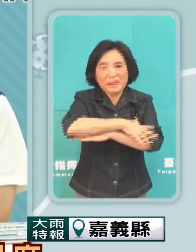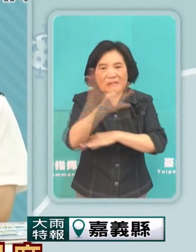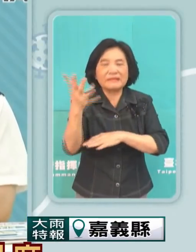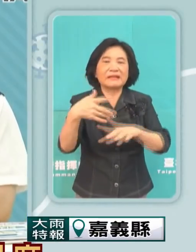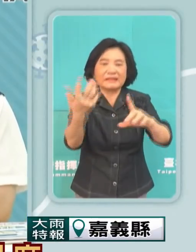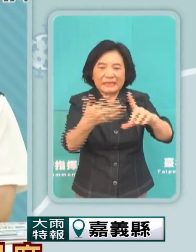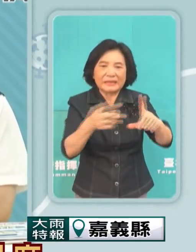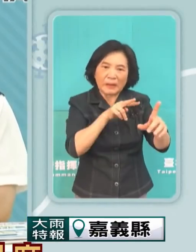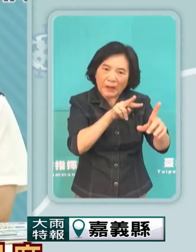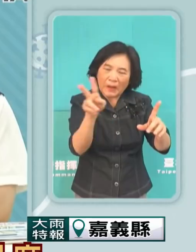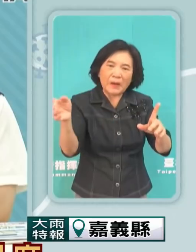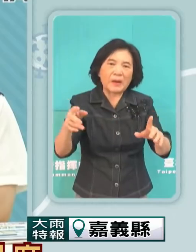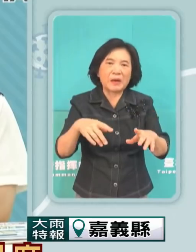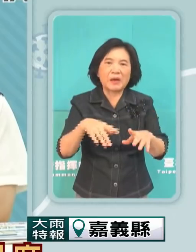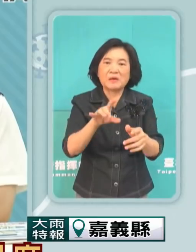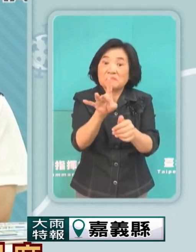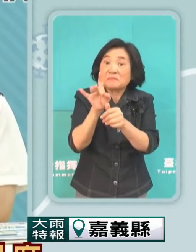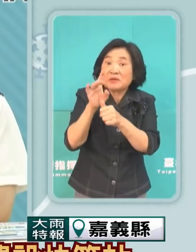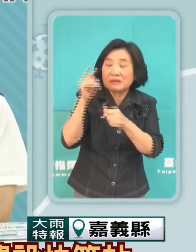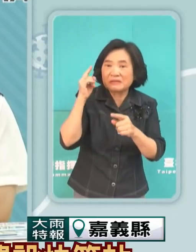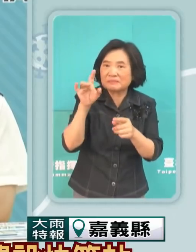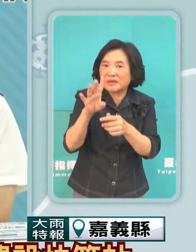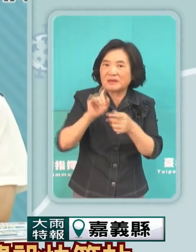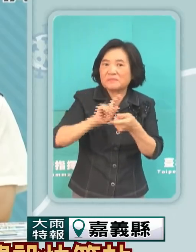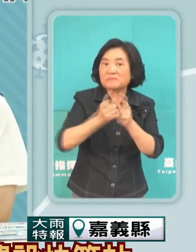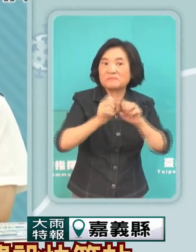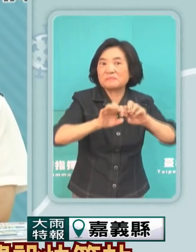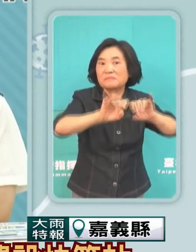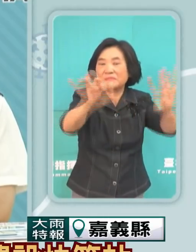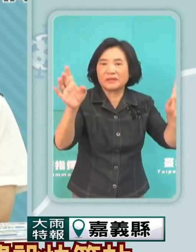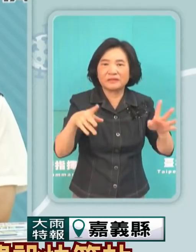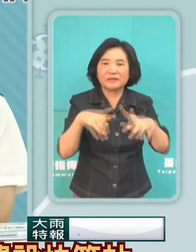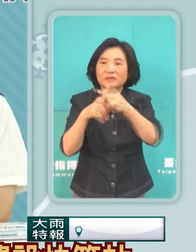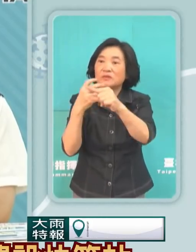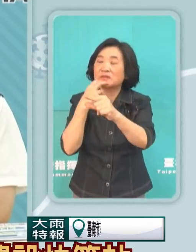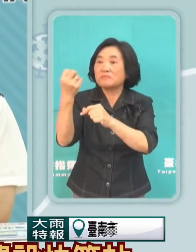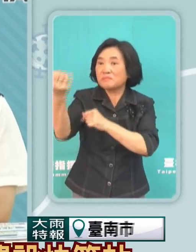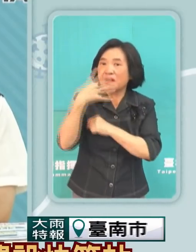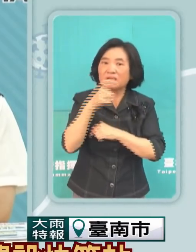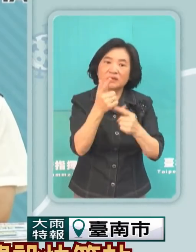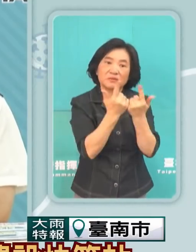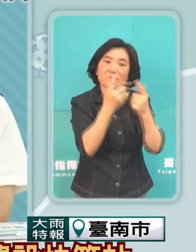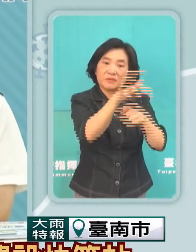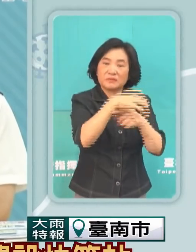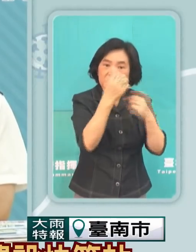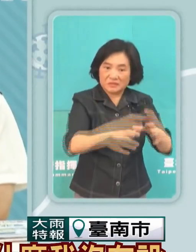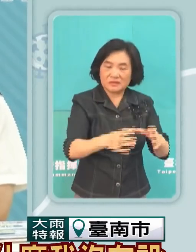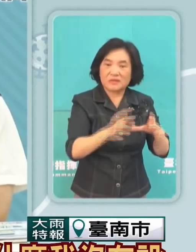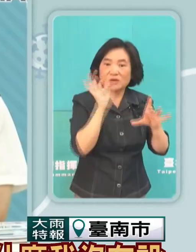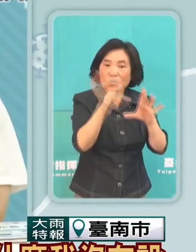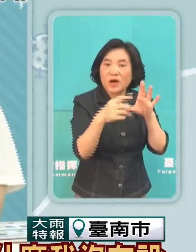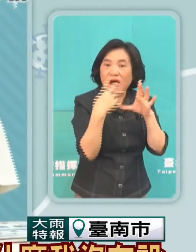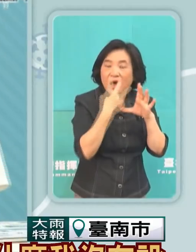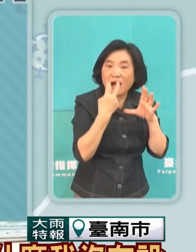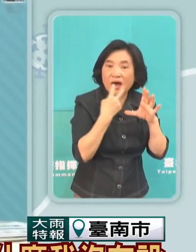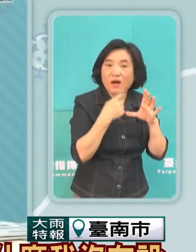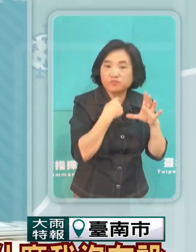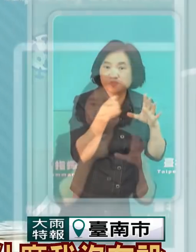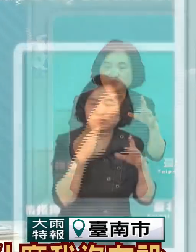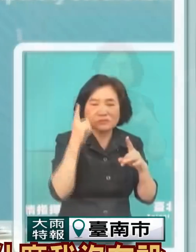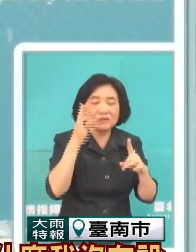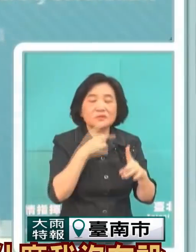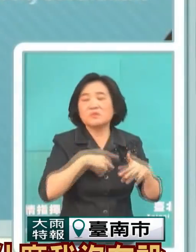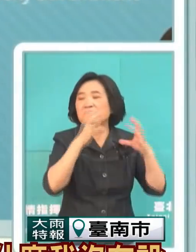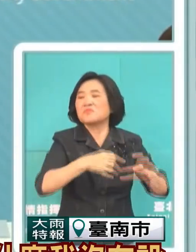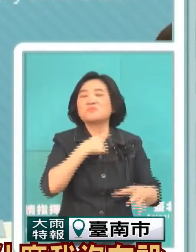道哈，一直在带风向说什么？这个中央有叫我们在北农设快筛站了哈，那我们都